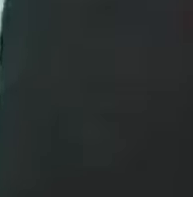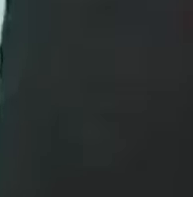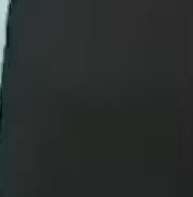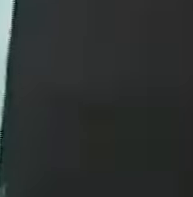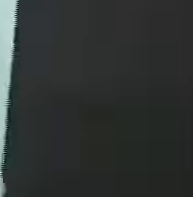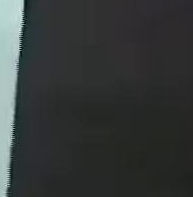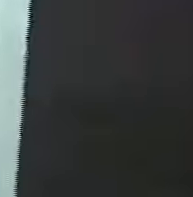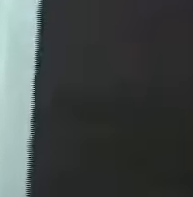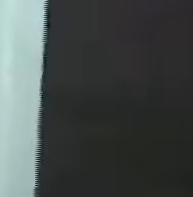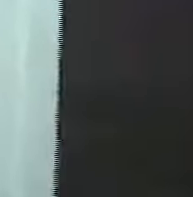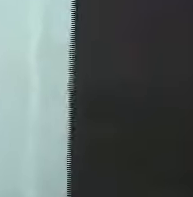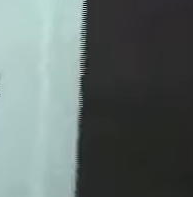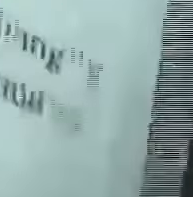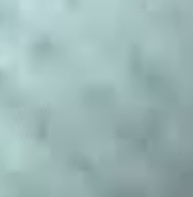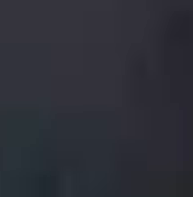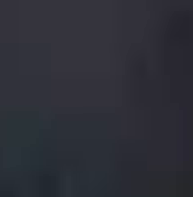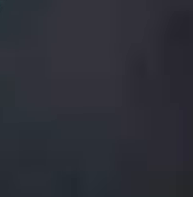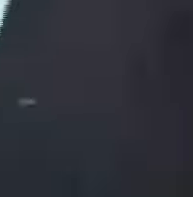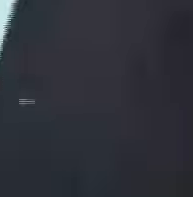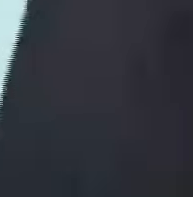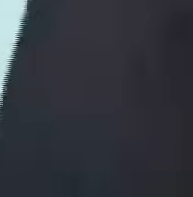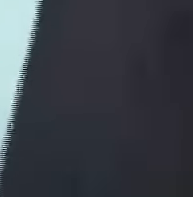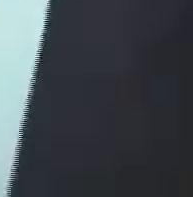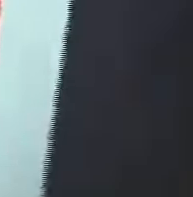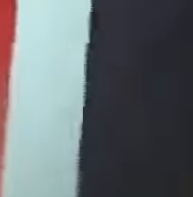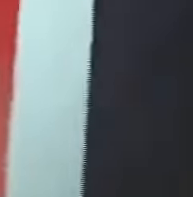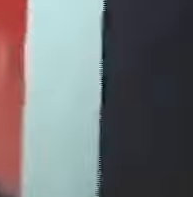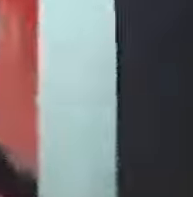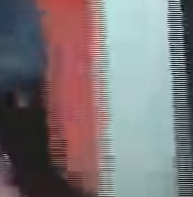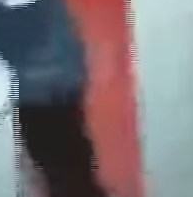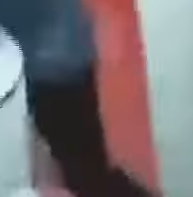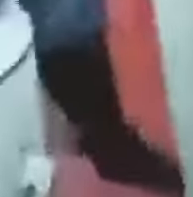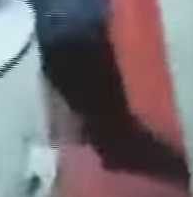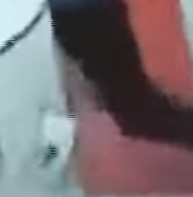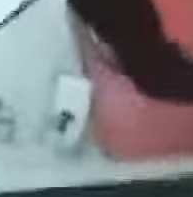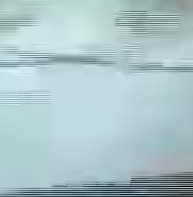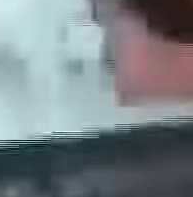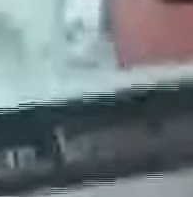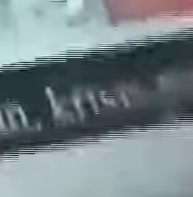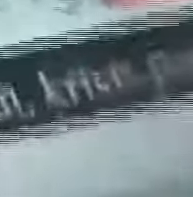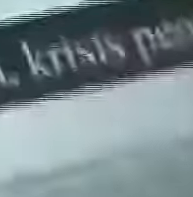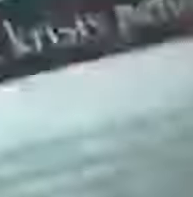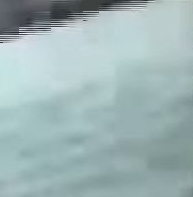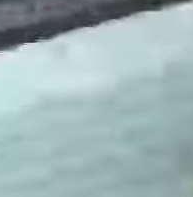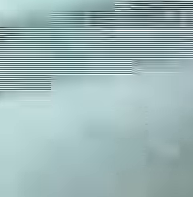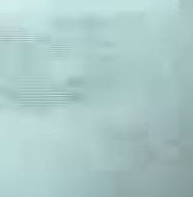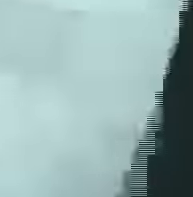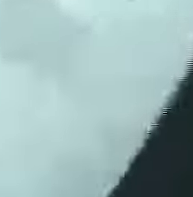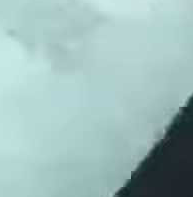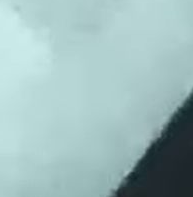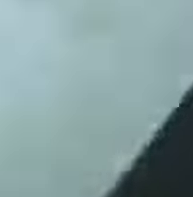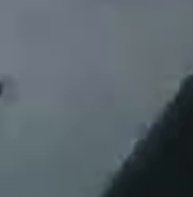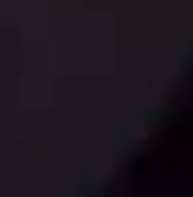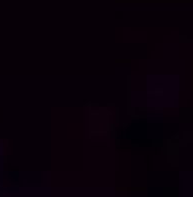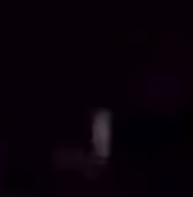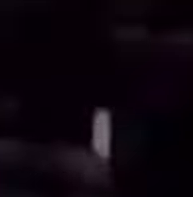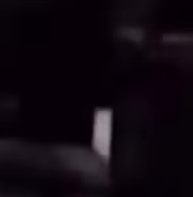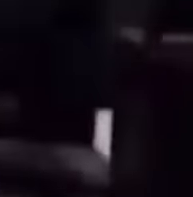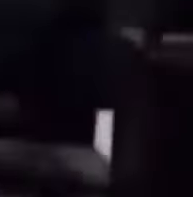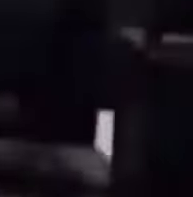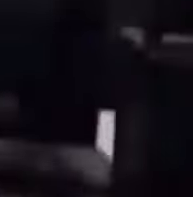dan pengangguran. Ketidakpedulian masyarakat membawa dampak jangka panjang yang dapat dirasakan oleh semua